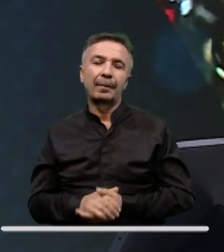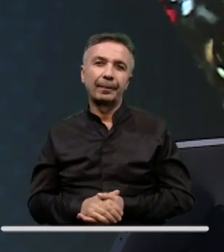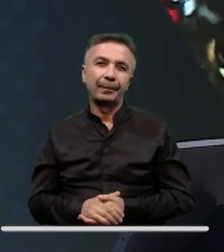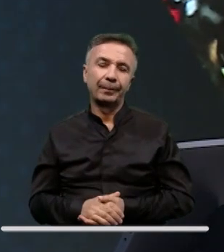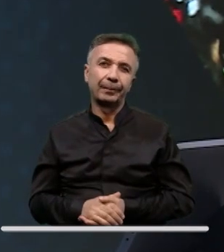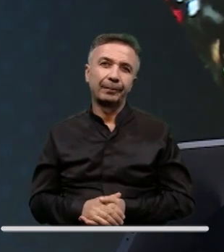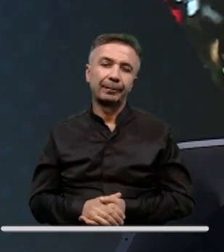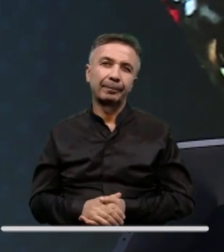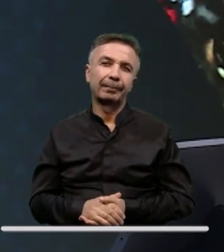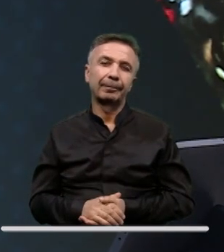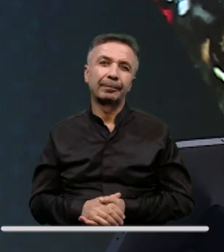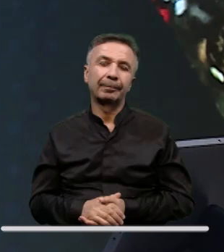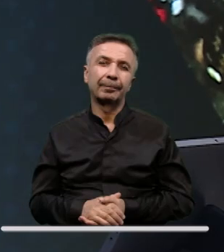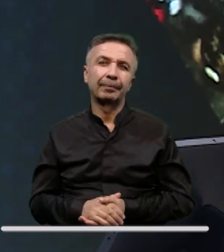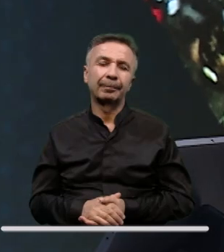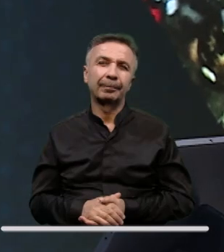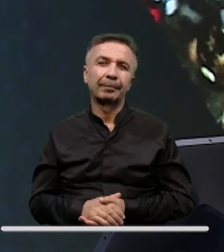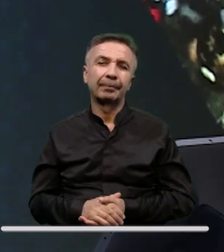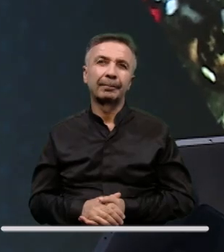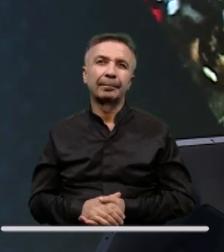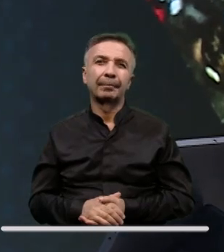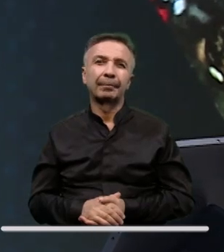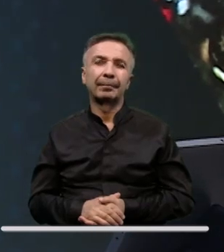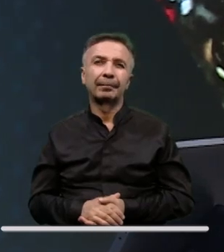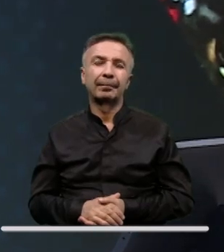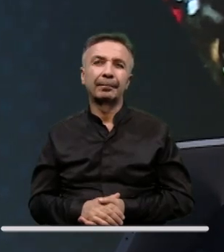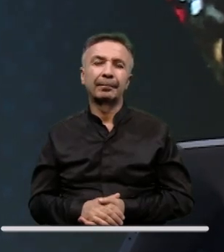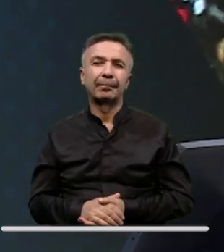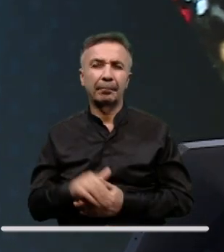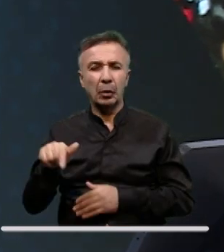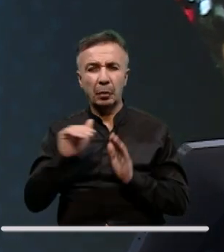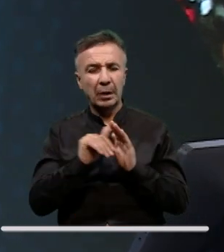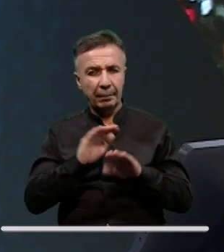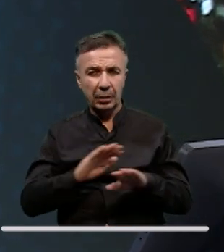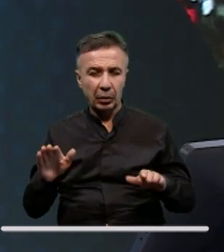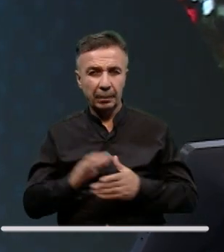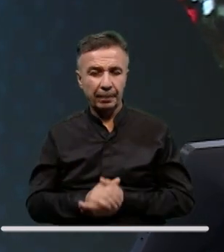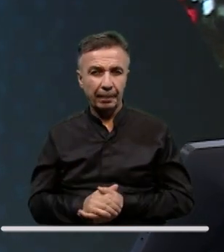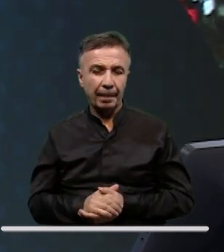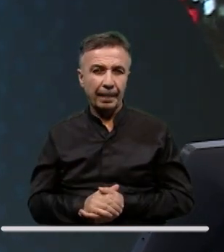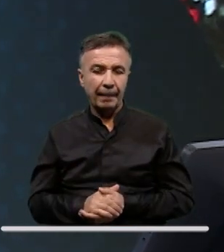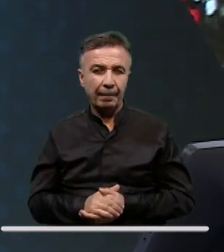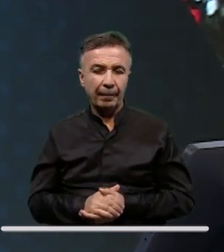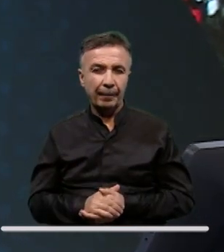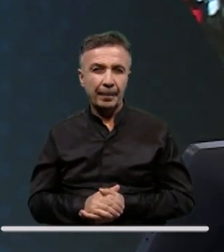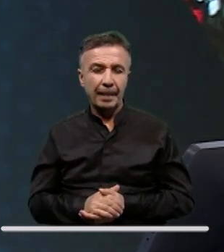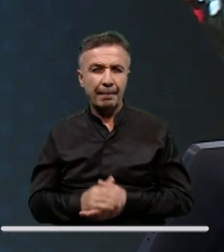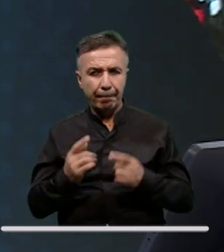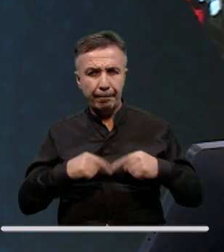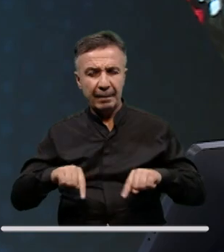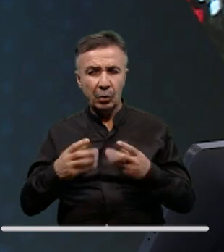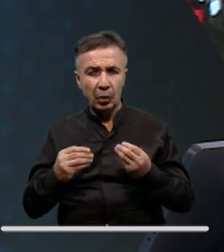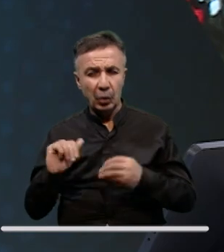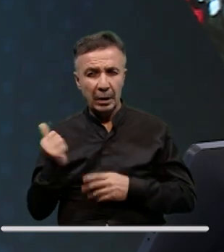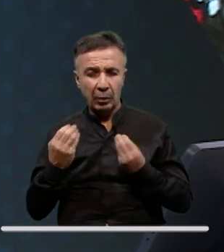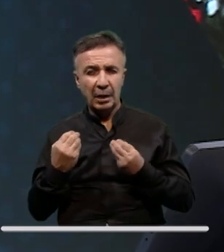duasıyla hocam Allah razı olsun Evet Muhterem izleyicilerimiz bugünlük bize ayrılan sürenin Sonuna Geldik ekranlardan tanıdığımız bizim için çok kıymetli olan